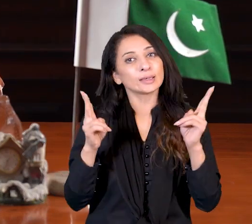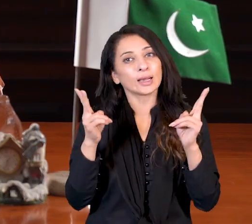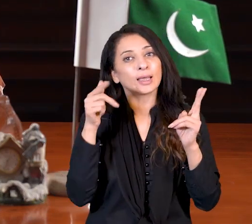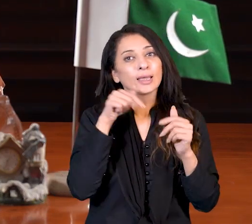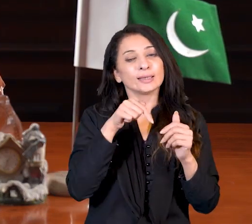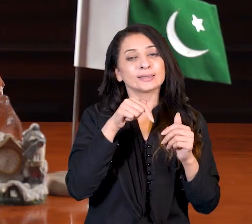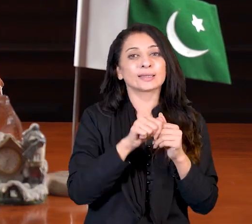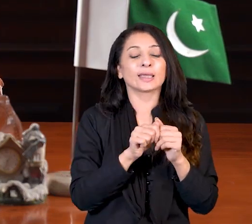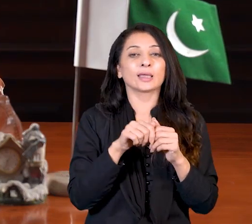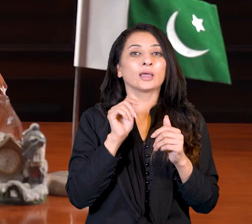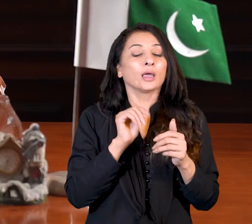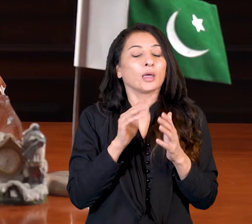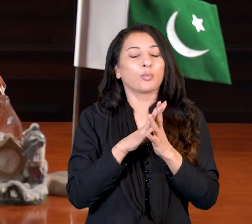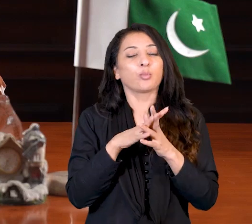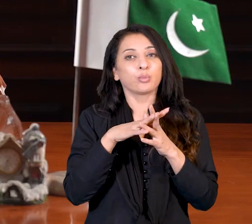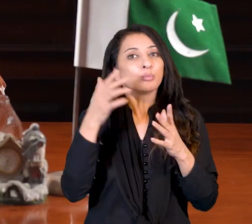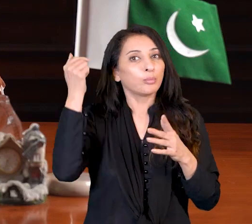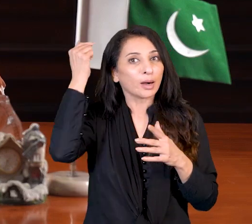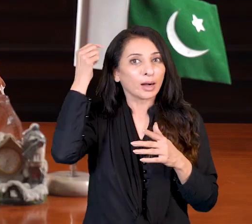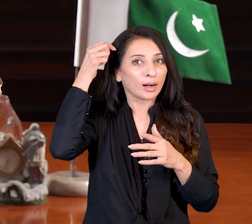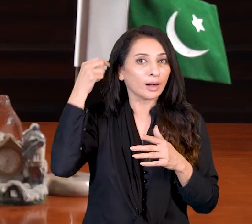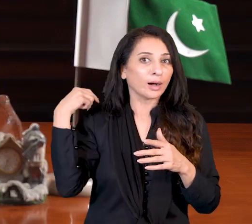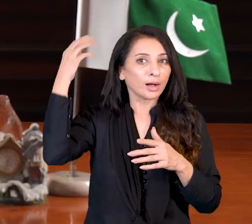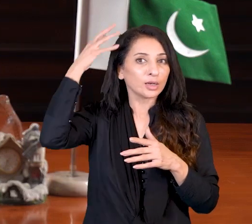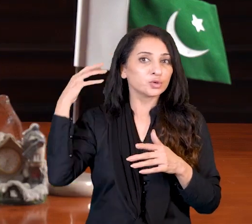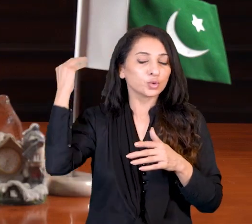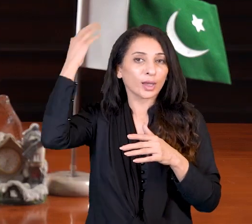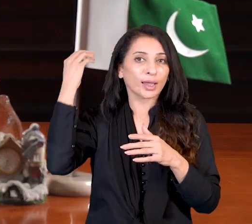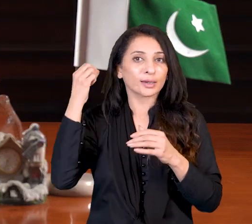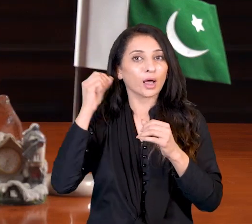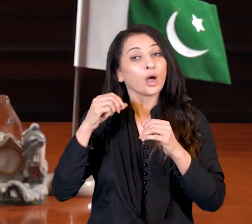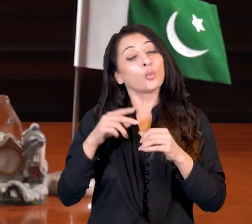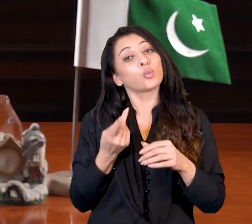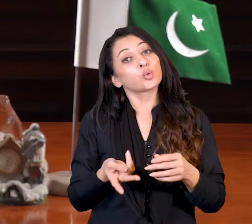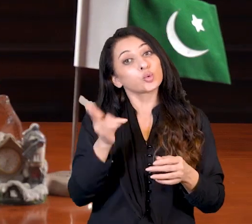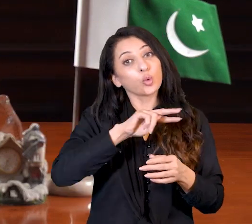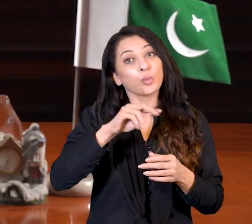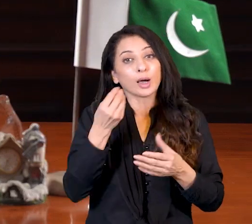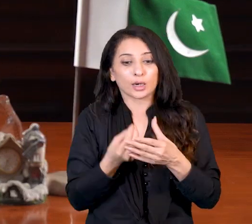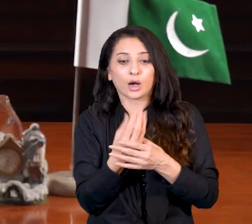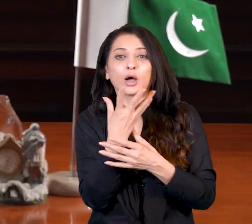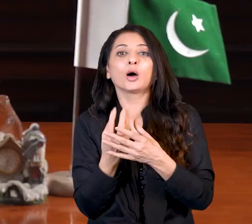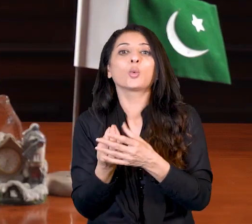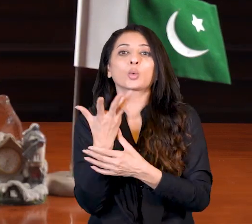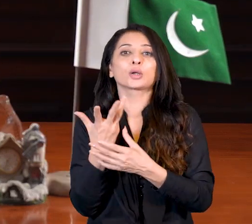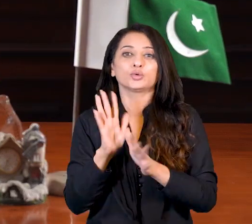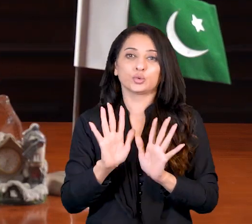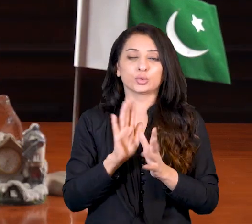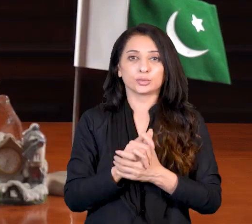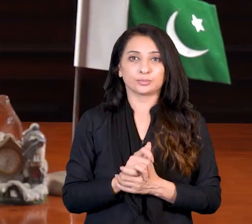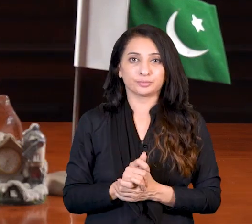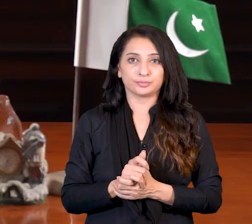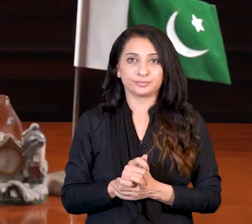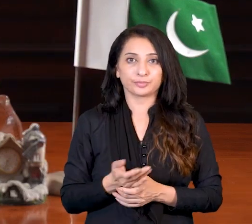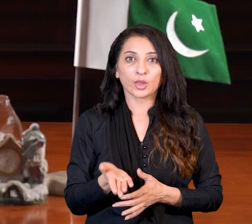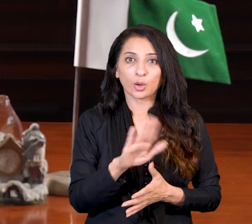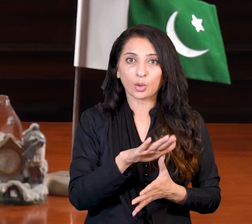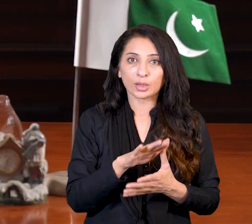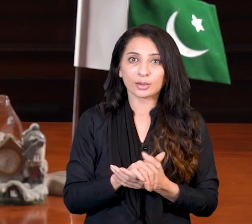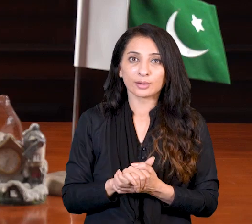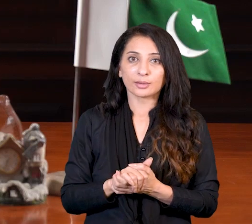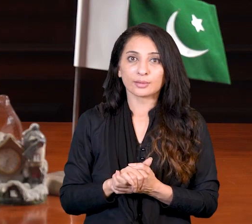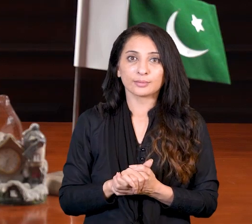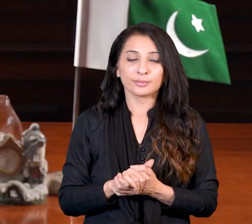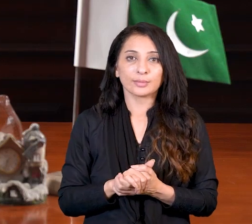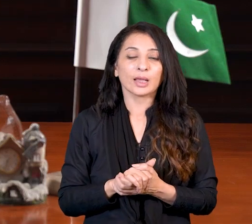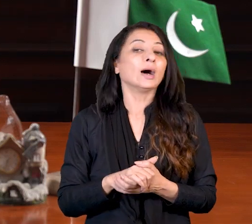है, जिसमें बालों की रीग्रोथ का पोटेंशियल बहुत ज़्यादा हो जाता है। फिर एक अल्टीमेट लास्ट रिजॉर्ट वो होता है हेयर ट्रांसप्लांट।